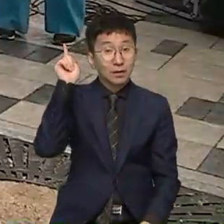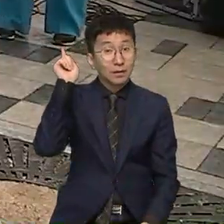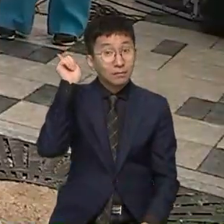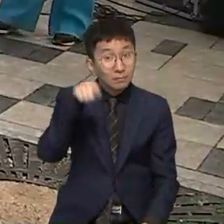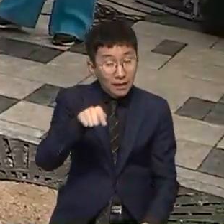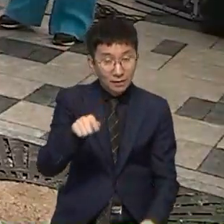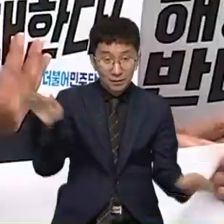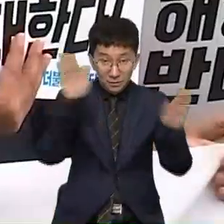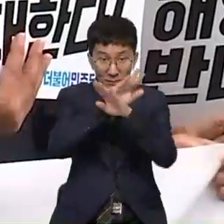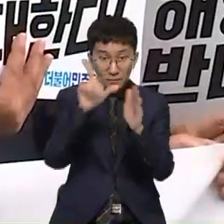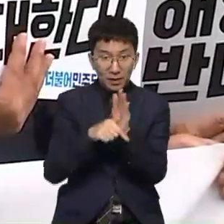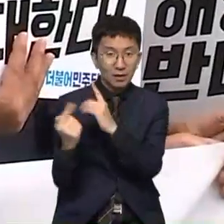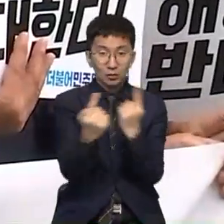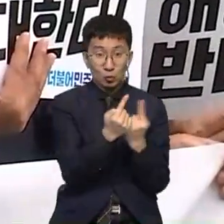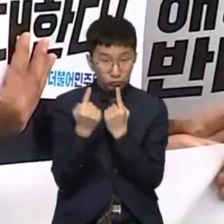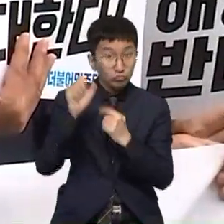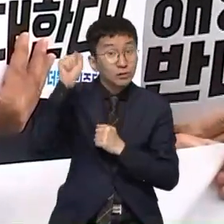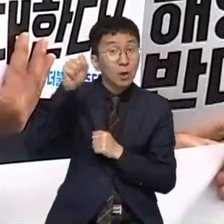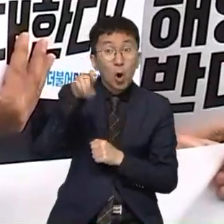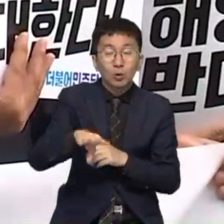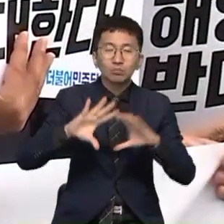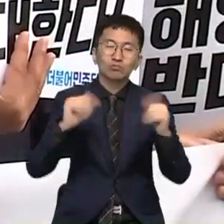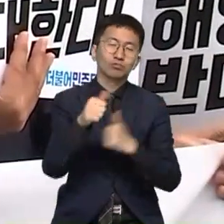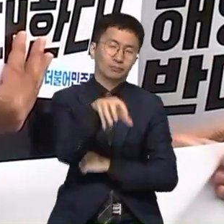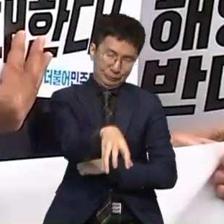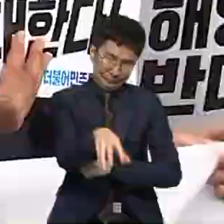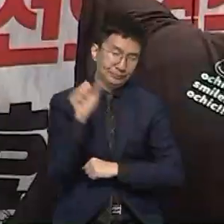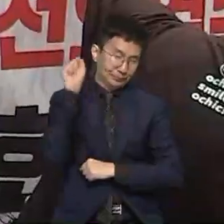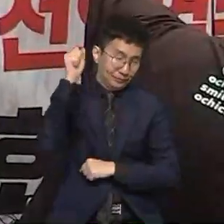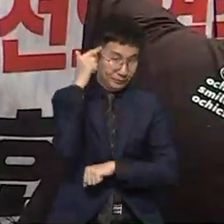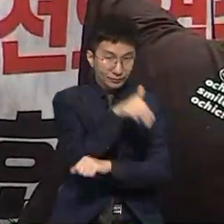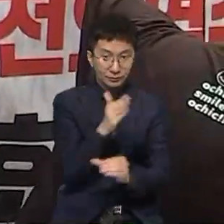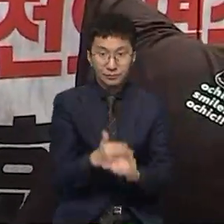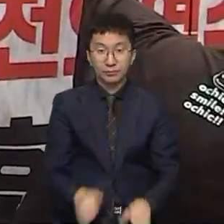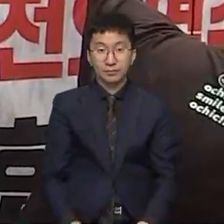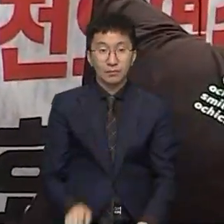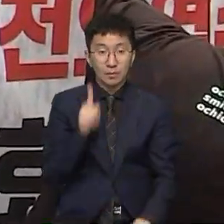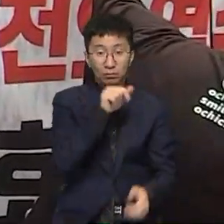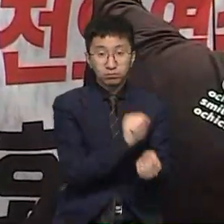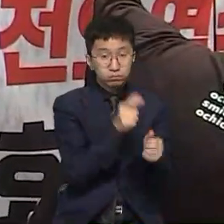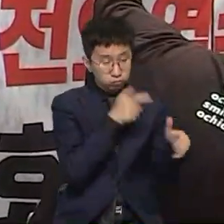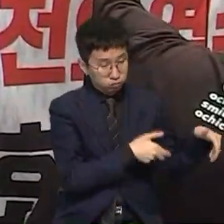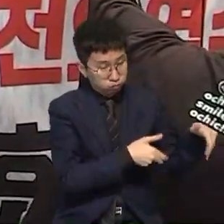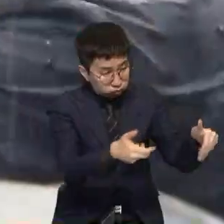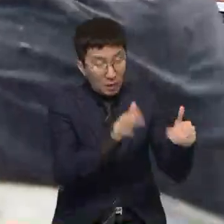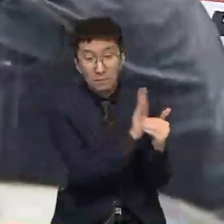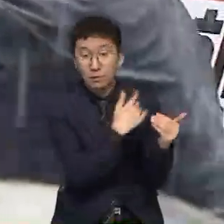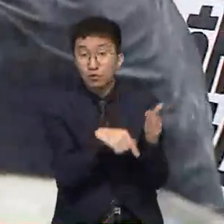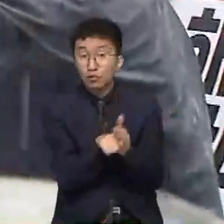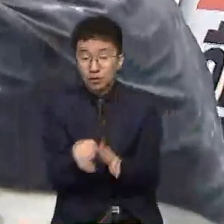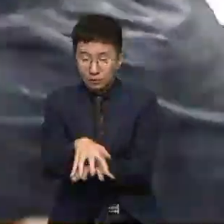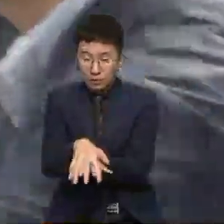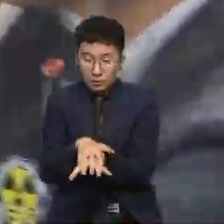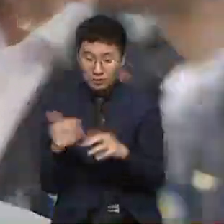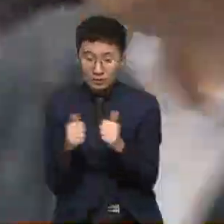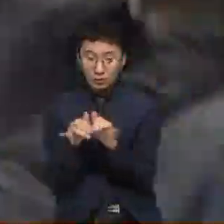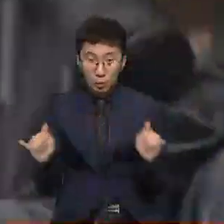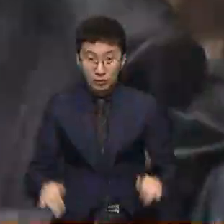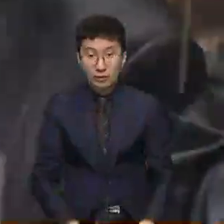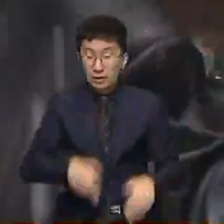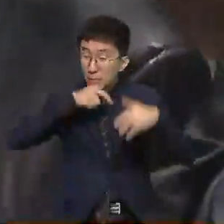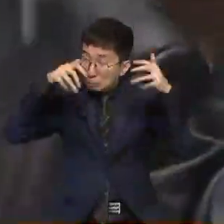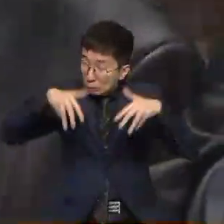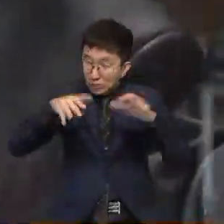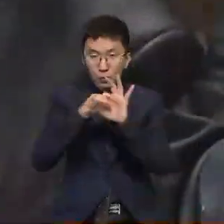국회에서 촛불 집회도 열기로 했습니다. 후쿠시마 오염수 대책위 소속 의원들은 폭우 속 일본 대사관을